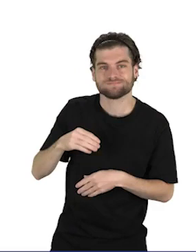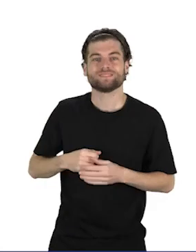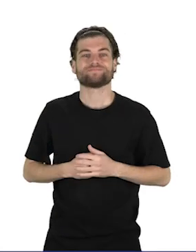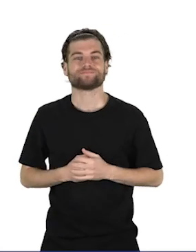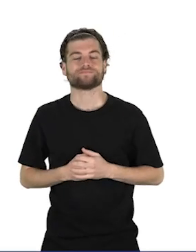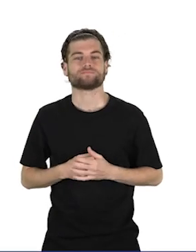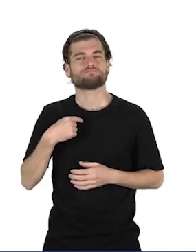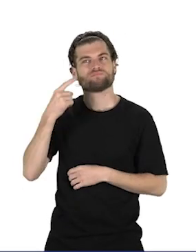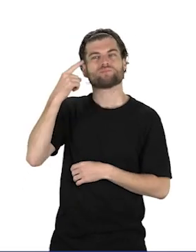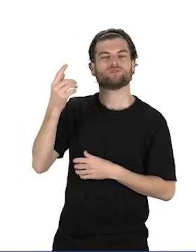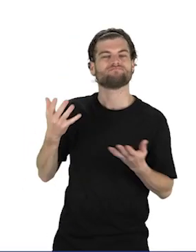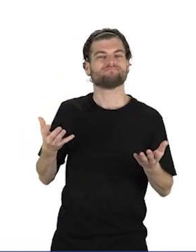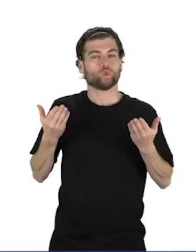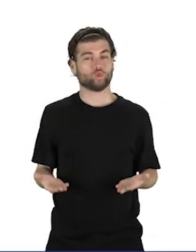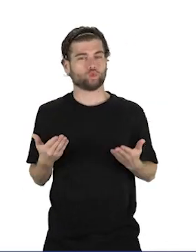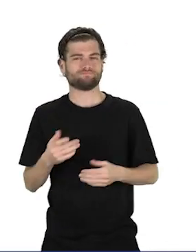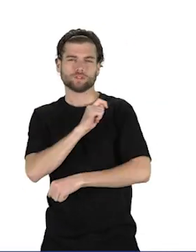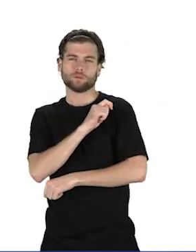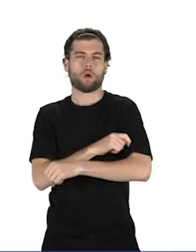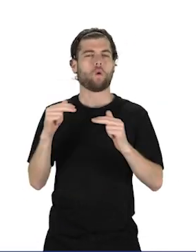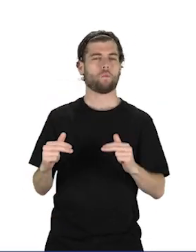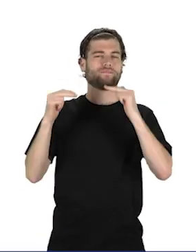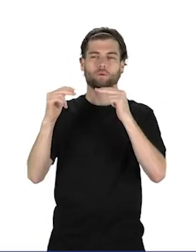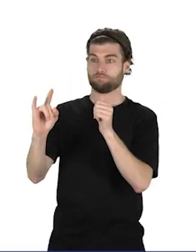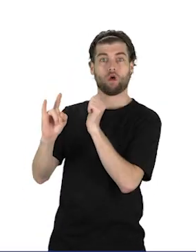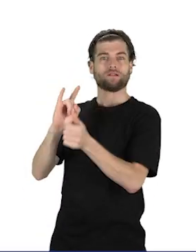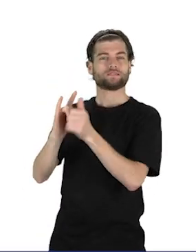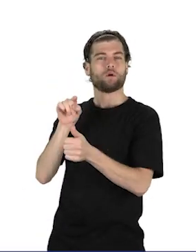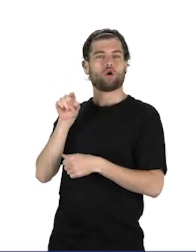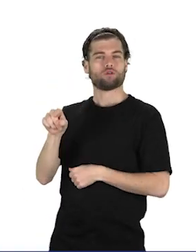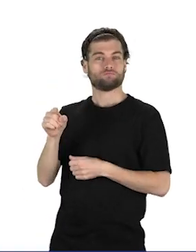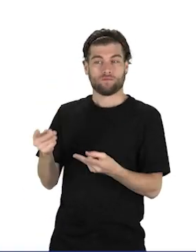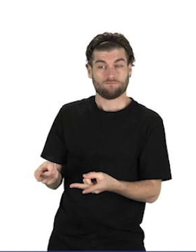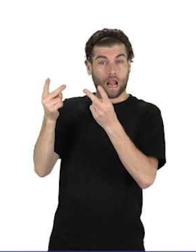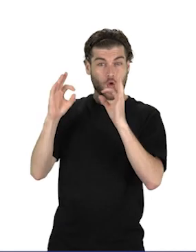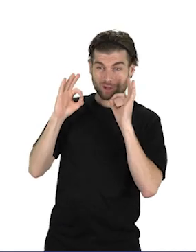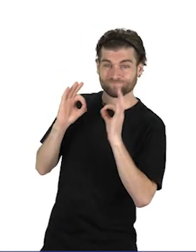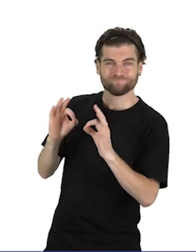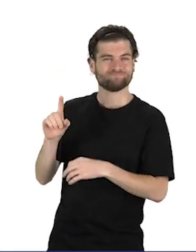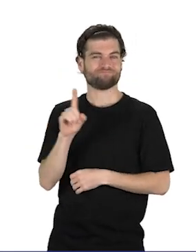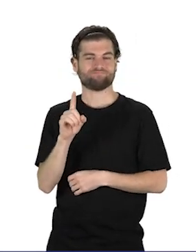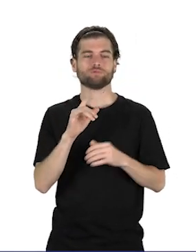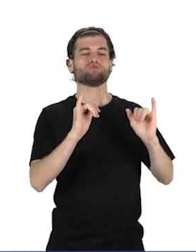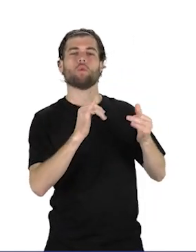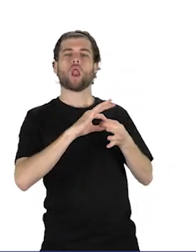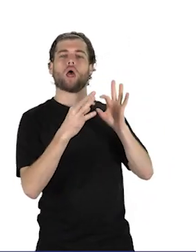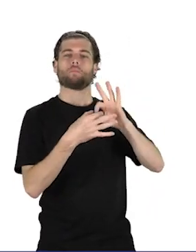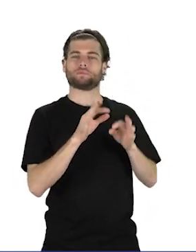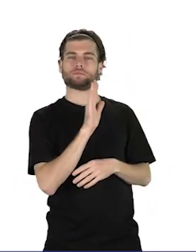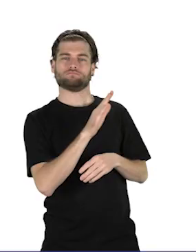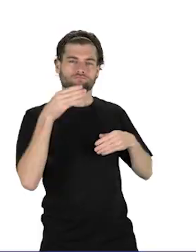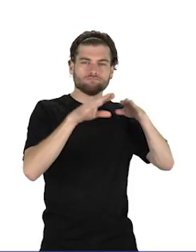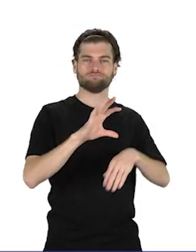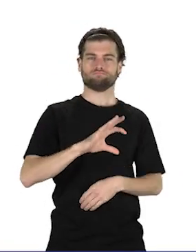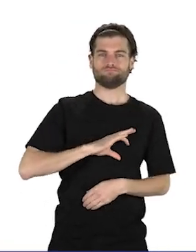par le crawl. Je pense qu'aujourd'hui le sportif au niveau, on va dire handisport, n'est pas reconnu à sa juste valeur. Un nageur qui a été médaillé aux